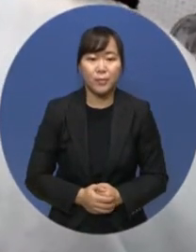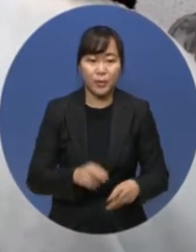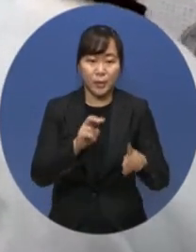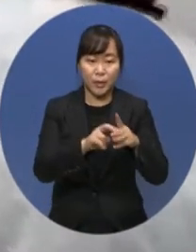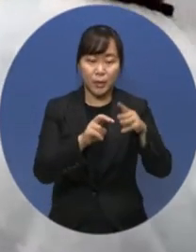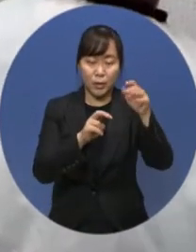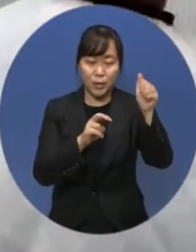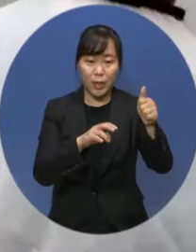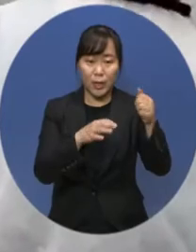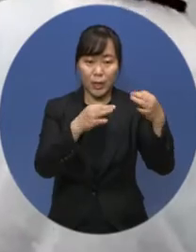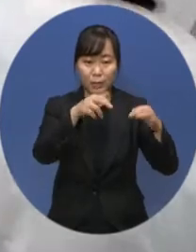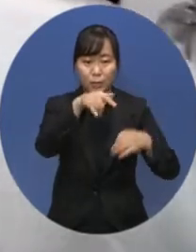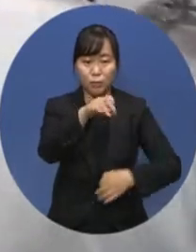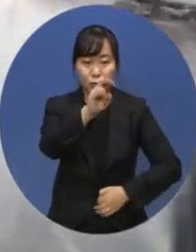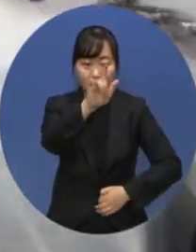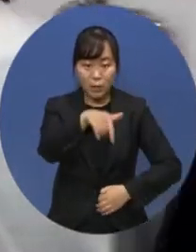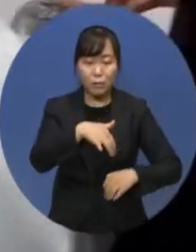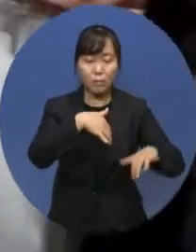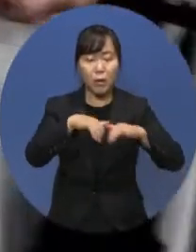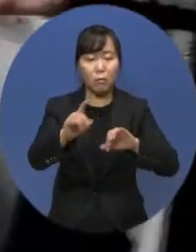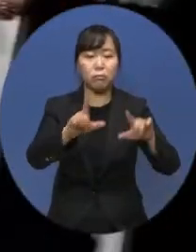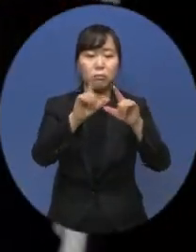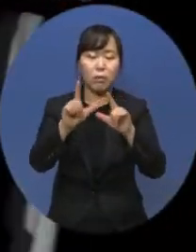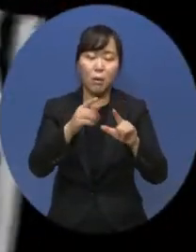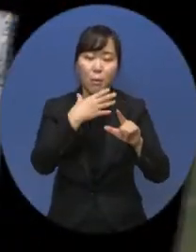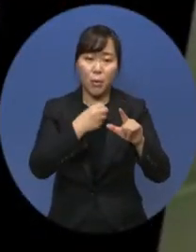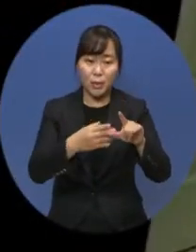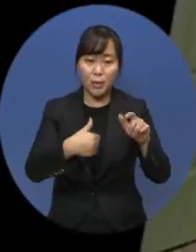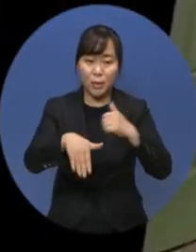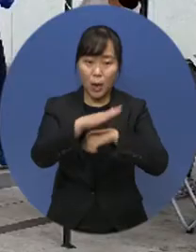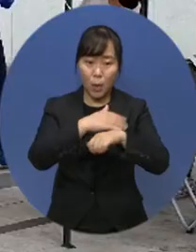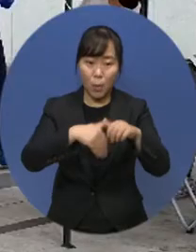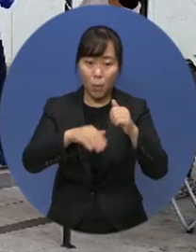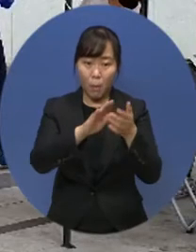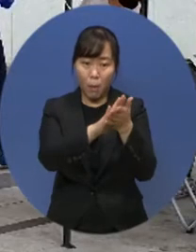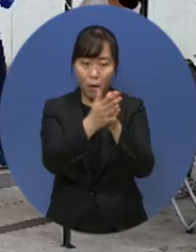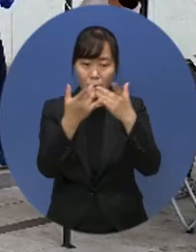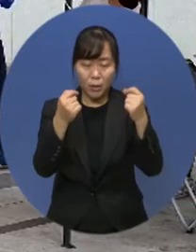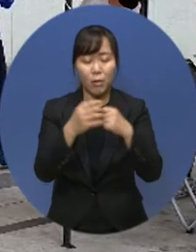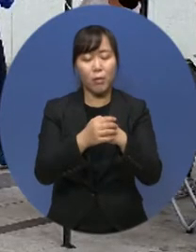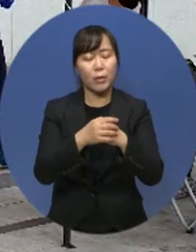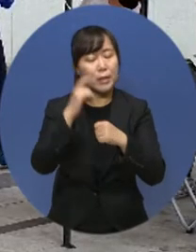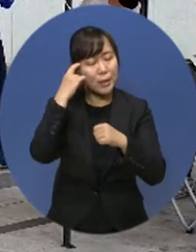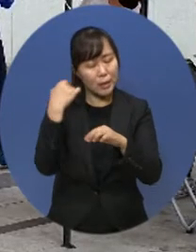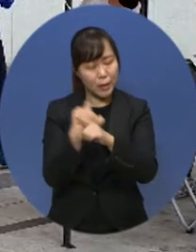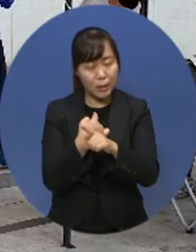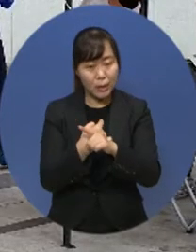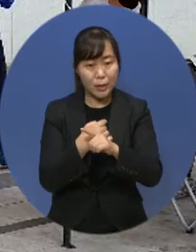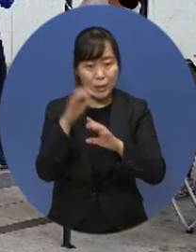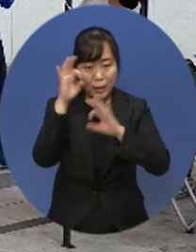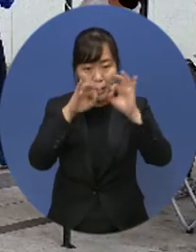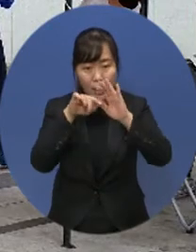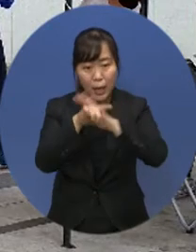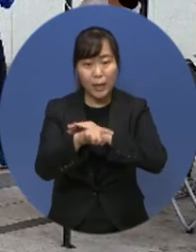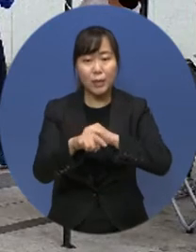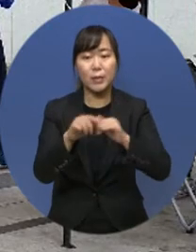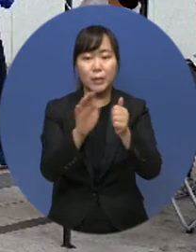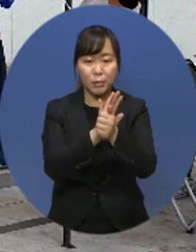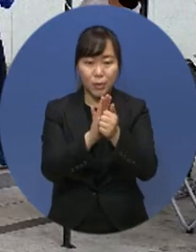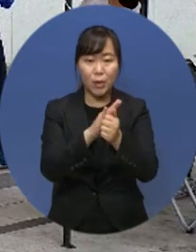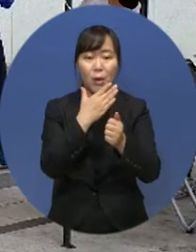센터장 김충식 씨는 노숙인 복지의 새로운 패러다임으로 노숙인이 인식 개선, 찾아가는 현장